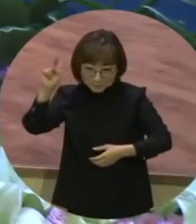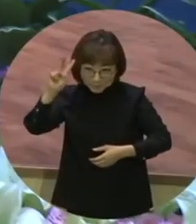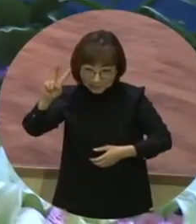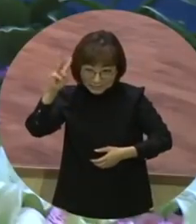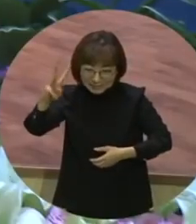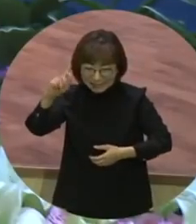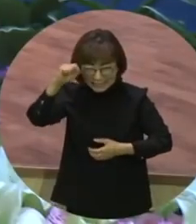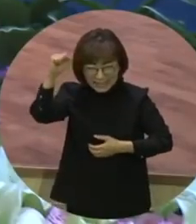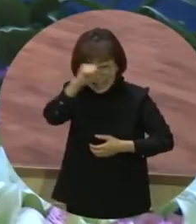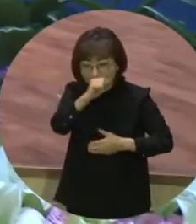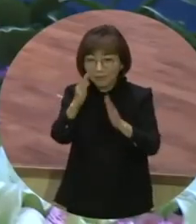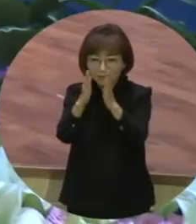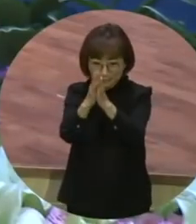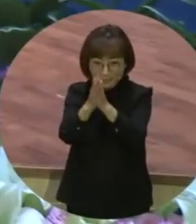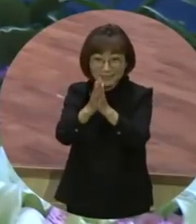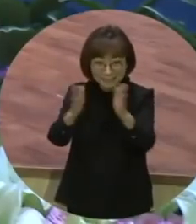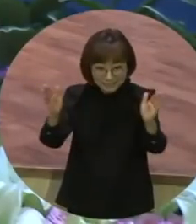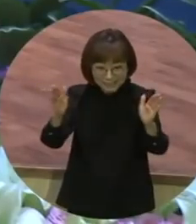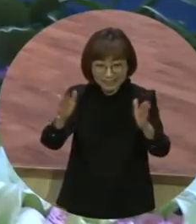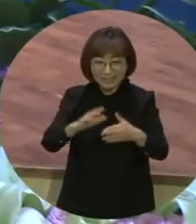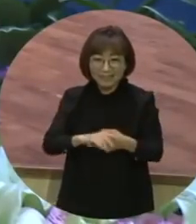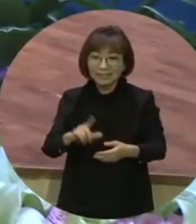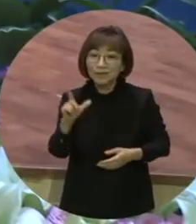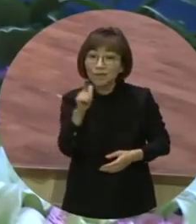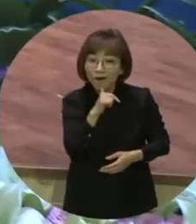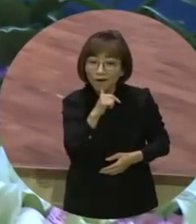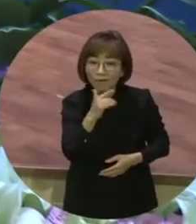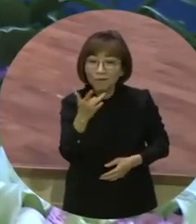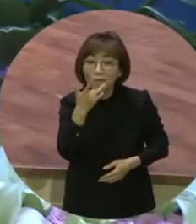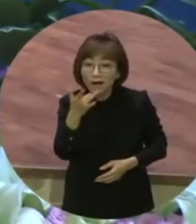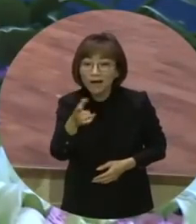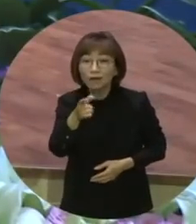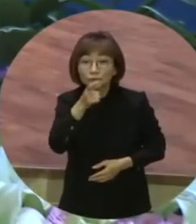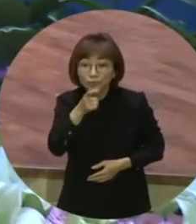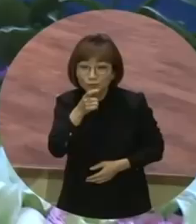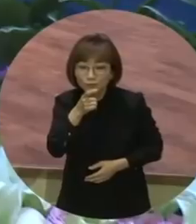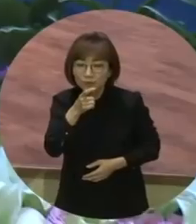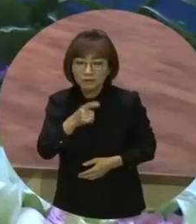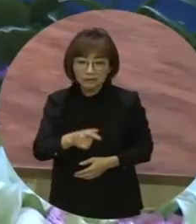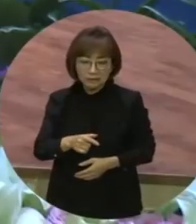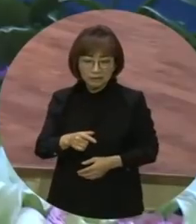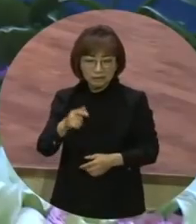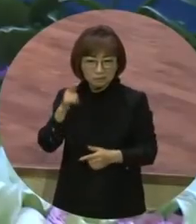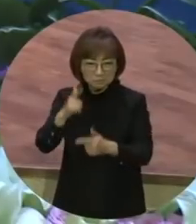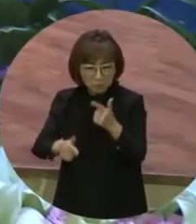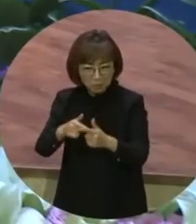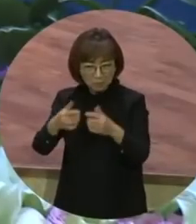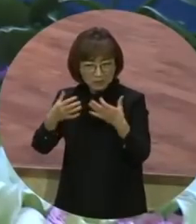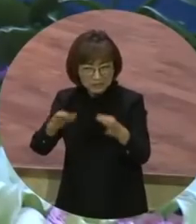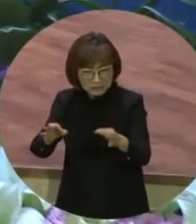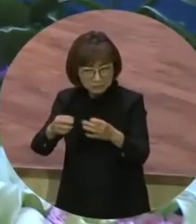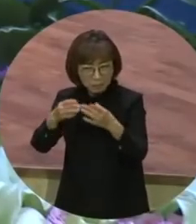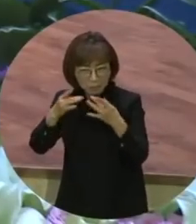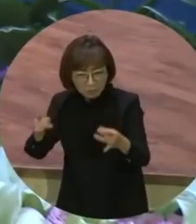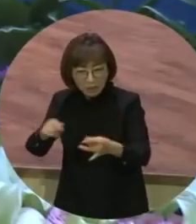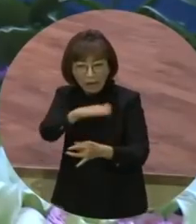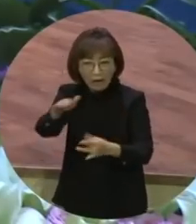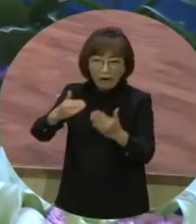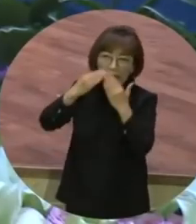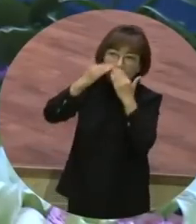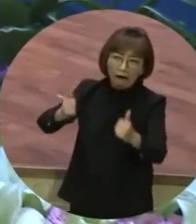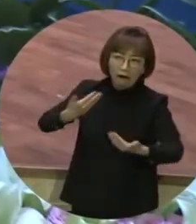새벽 기도를 시작합니다. 월, 화, 수, 3일 합니다. 길게 하면 여름 피곤하고 다들 일 바쁘게